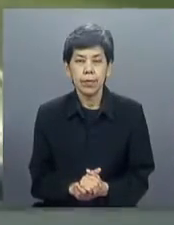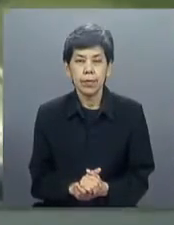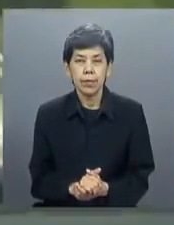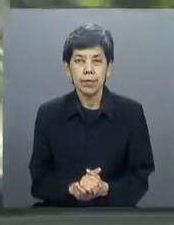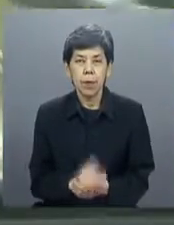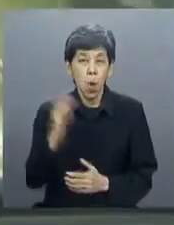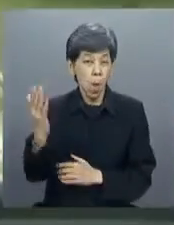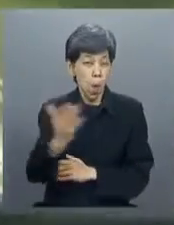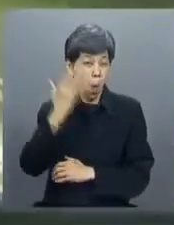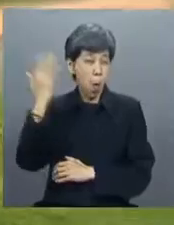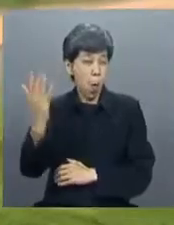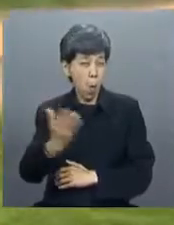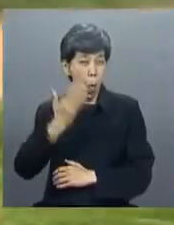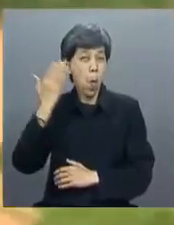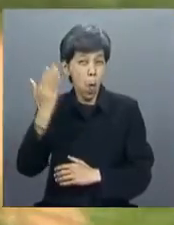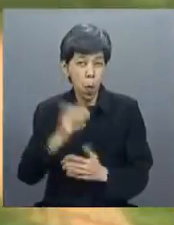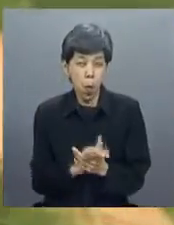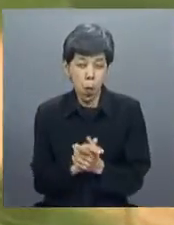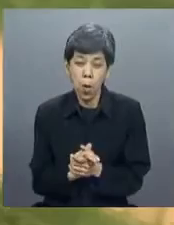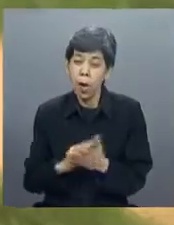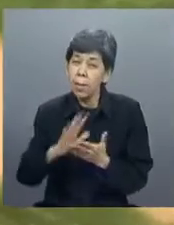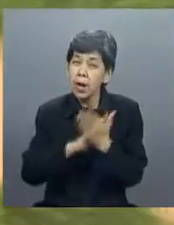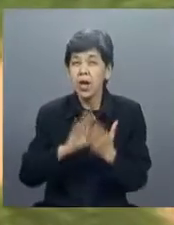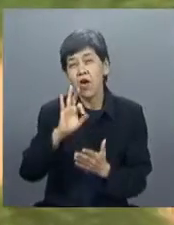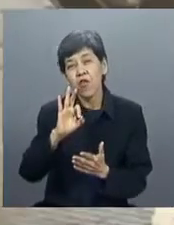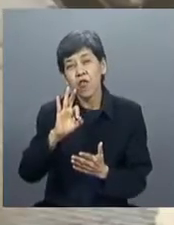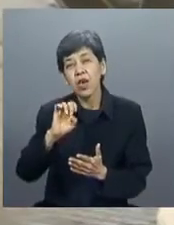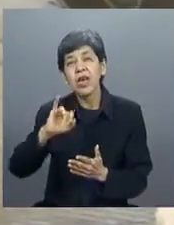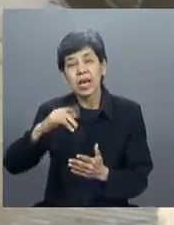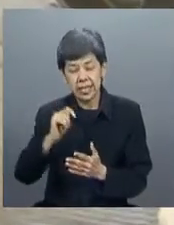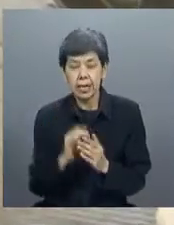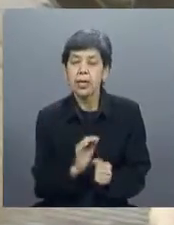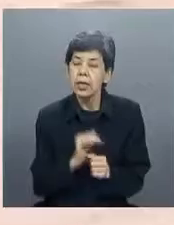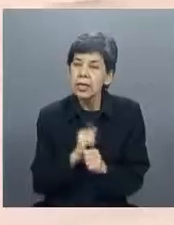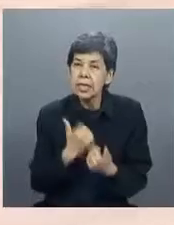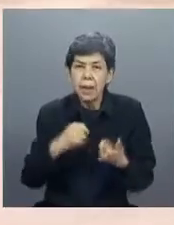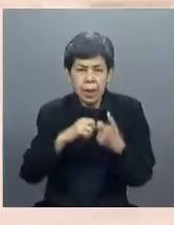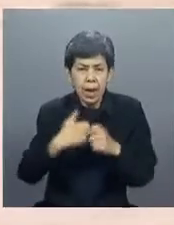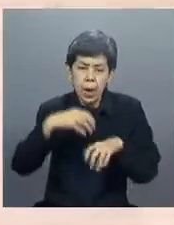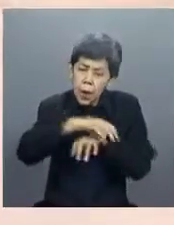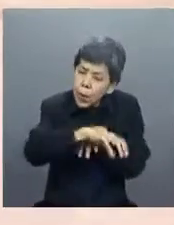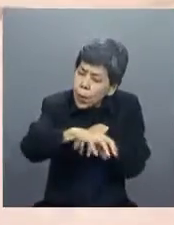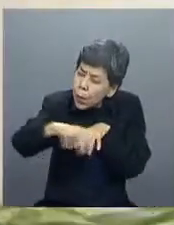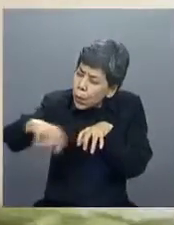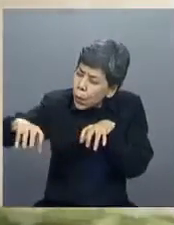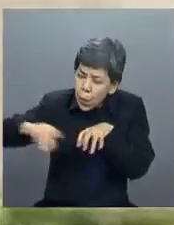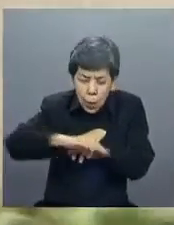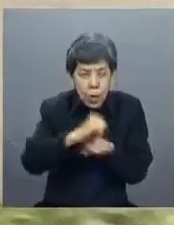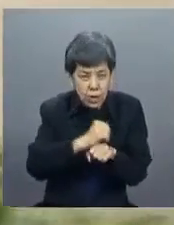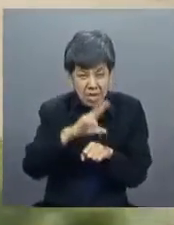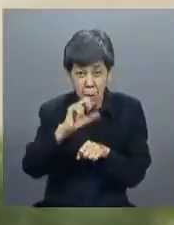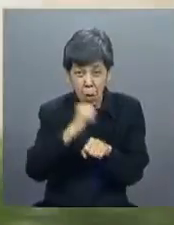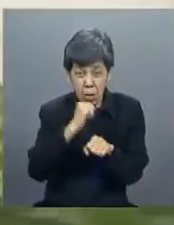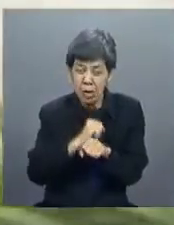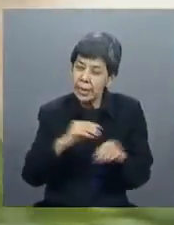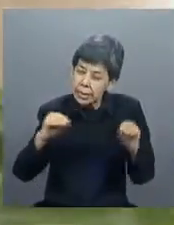พายุไซโคลนบินสตันพัดถล่มฟิจิประเทศในมหาสมุทรแปซิฟิกที่ประกอบไปด้วยเกาะเล็กๆมากกว่า300เกาะเมื่อช่ว